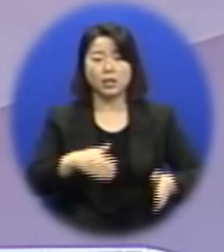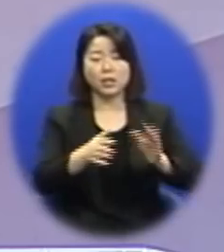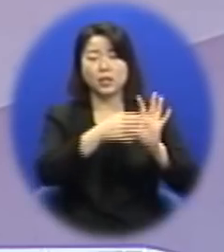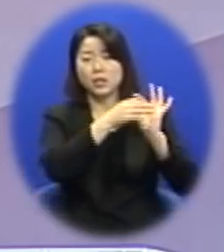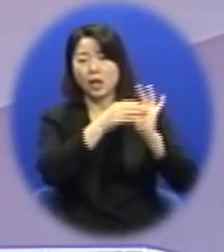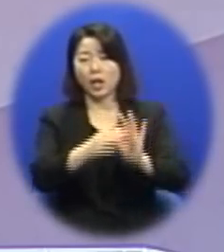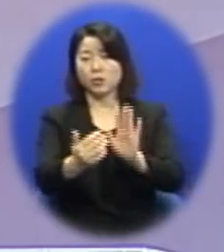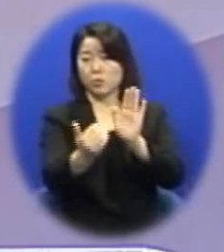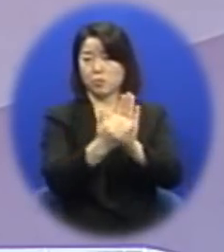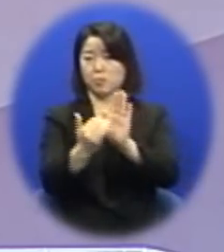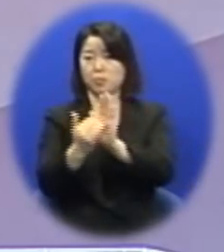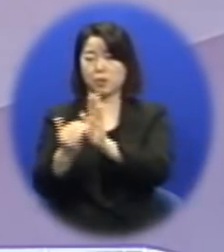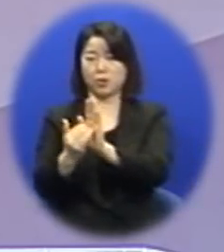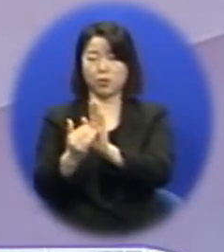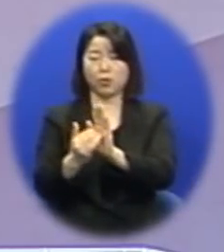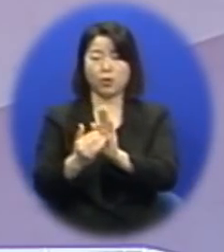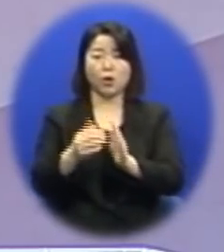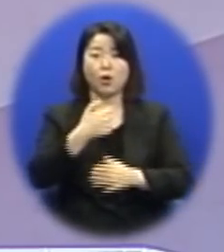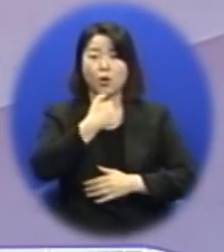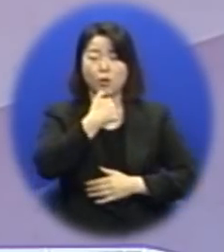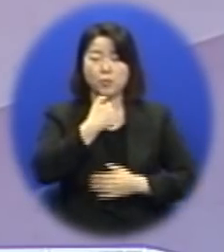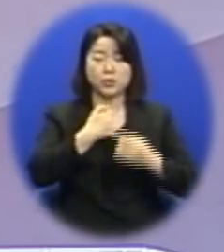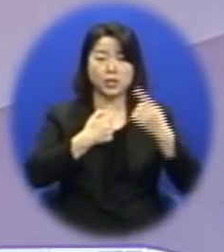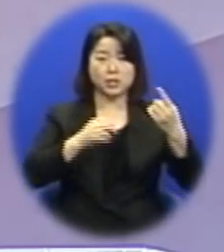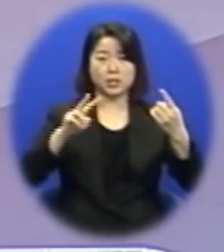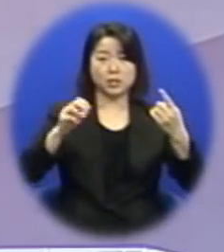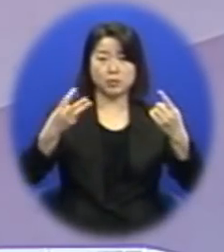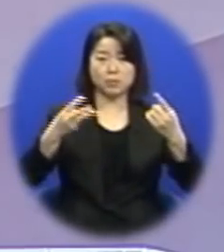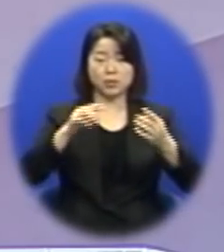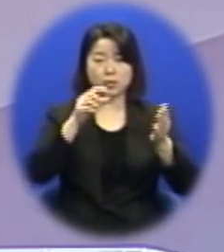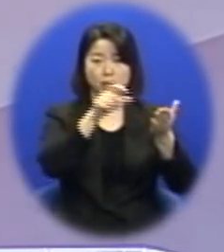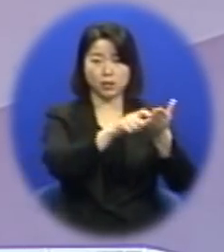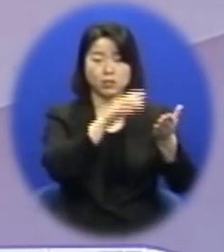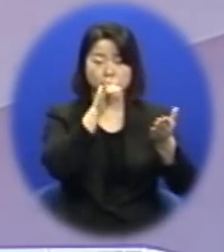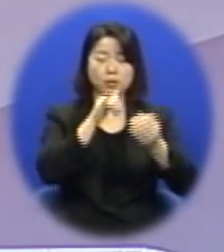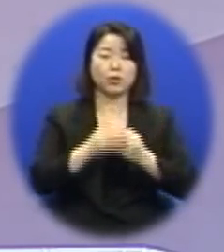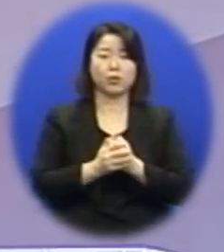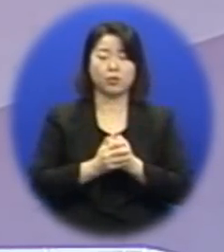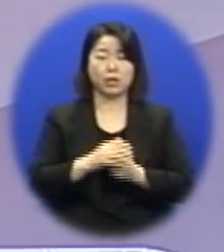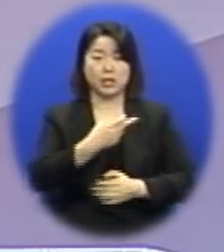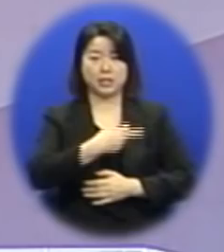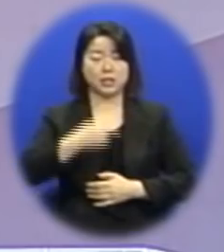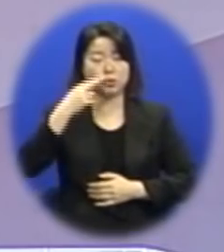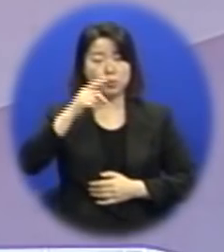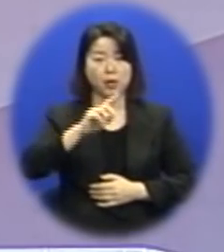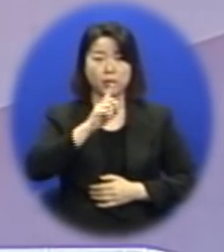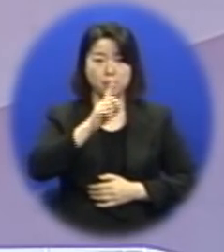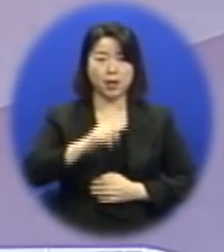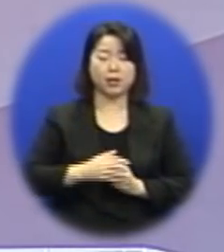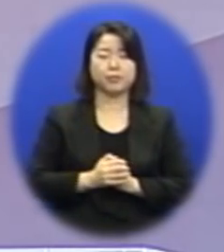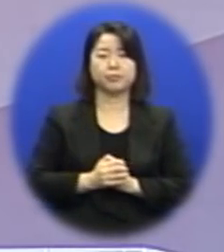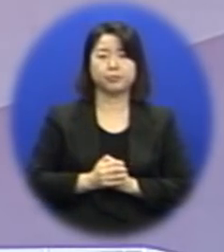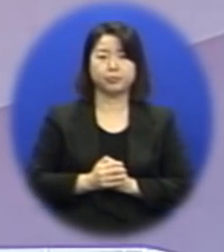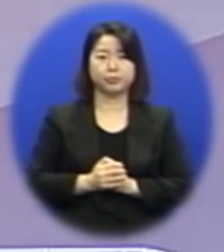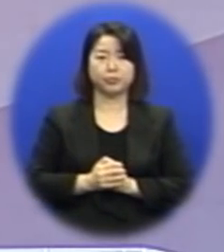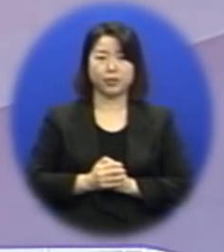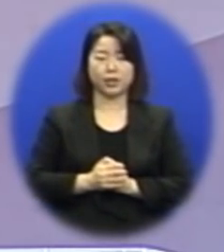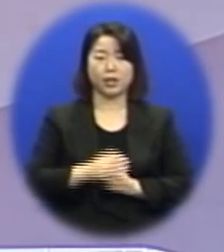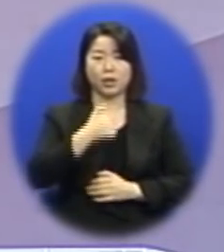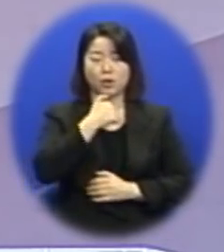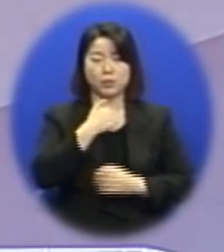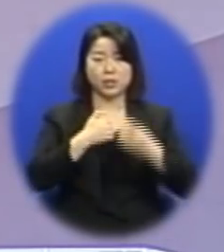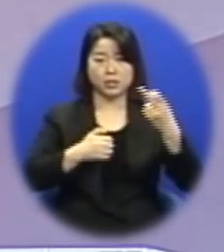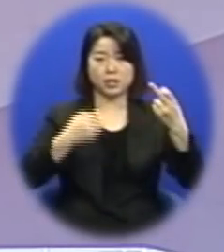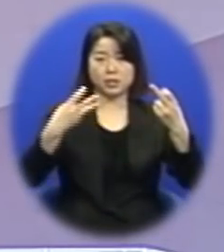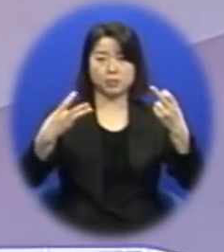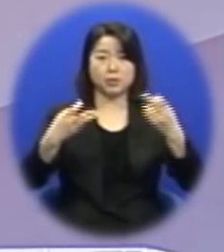었다고 로마서 1장 23절에 말씀하고 있습니다 사도 바은 이렇게 고백합니다 로마서 1장